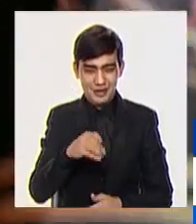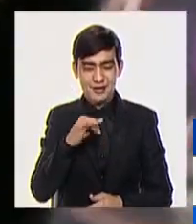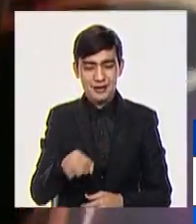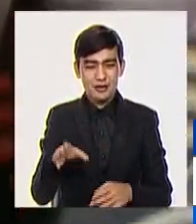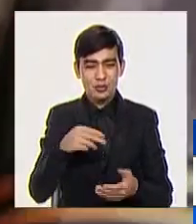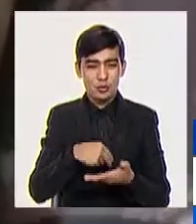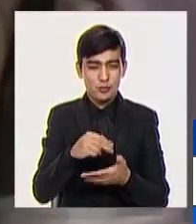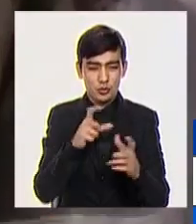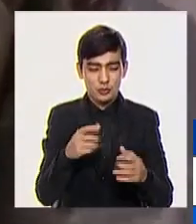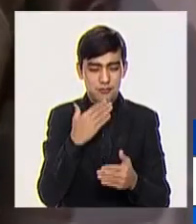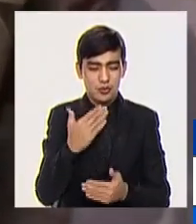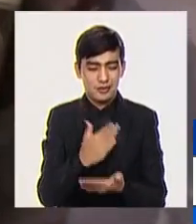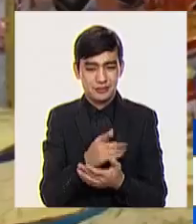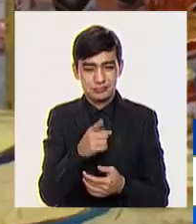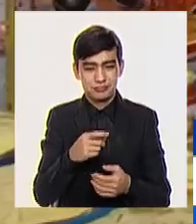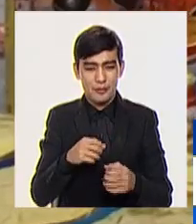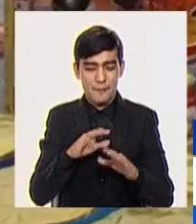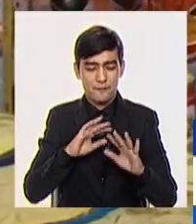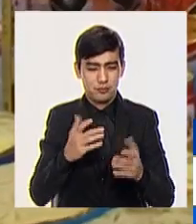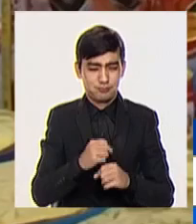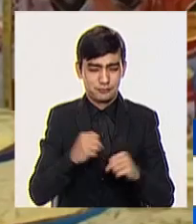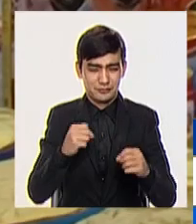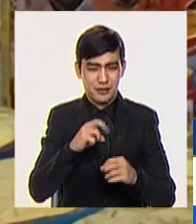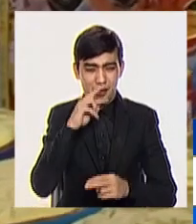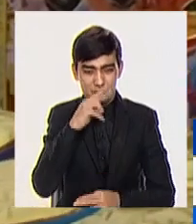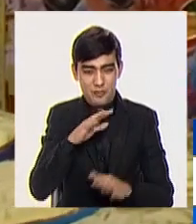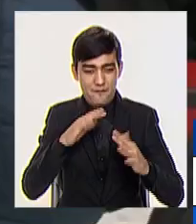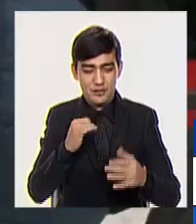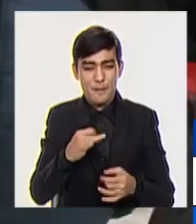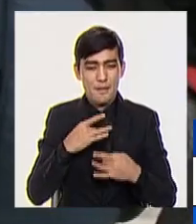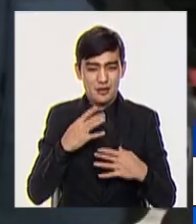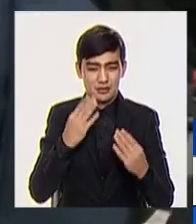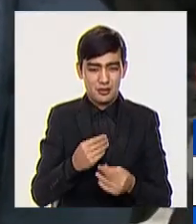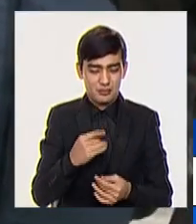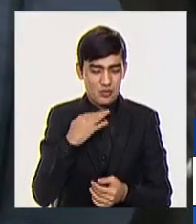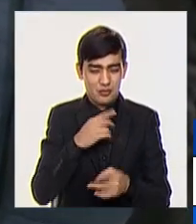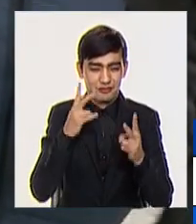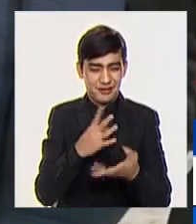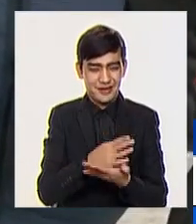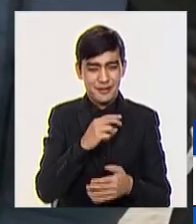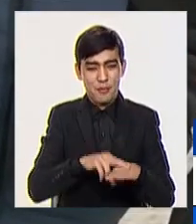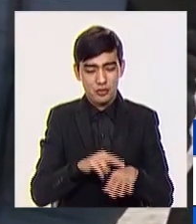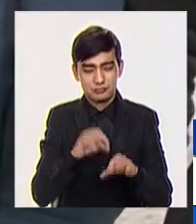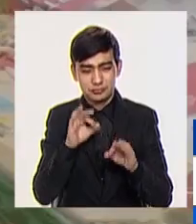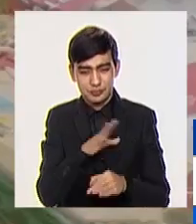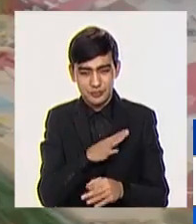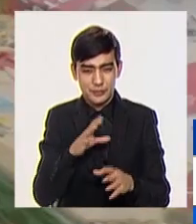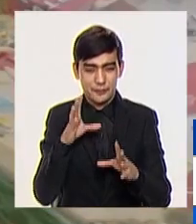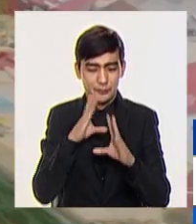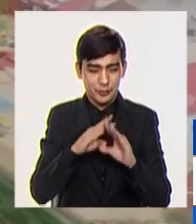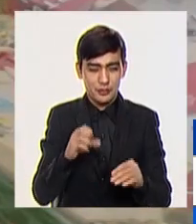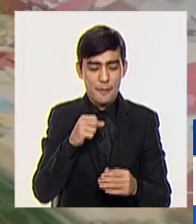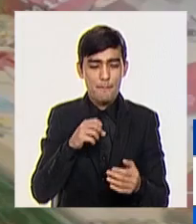инструктировать покупателей. Ведь большинство возгораний случается именно на новогодние праздники. Полицейские напоминают и о правилах соблюдения тишины